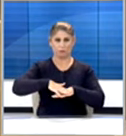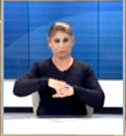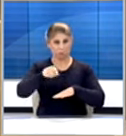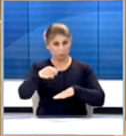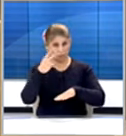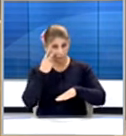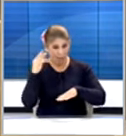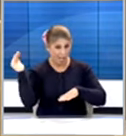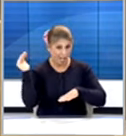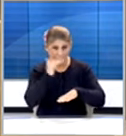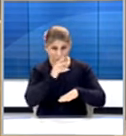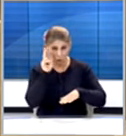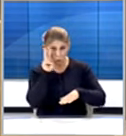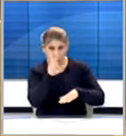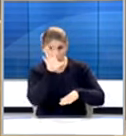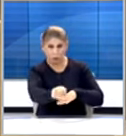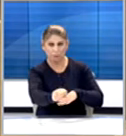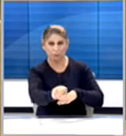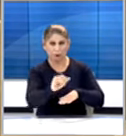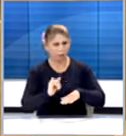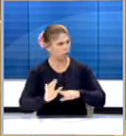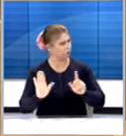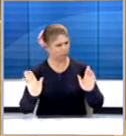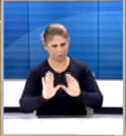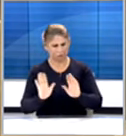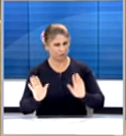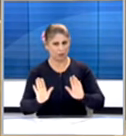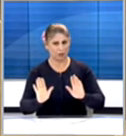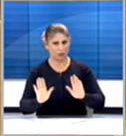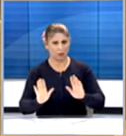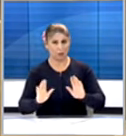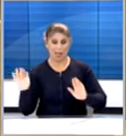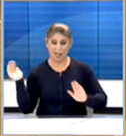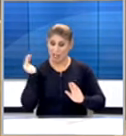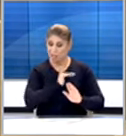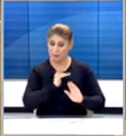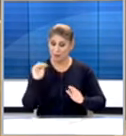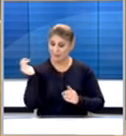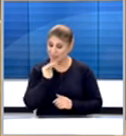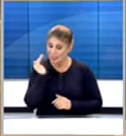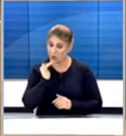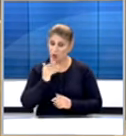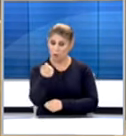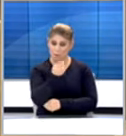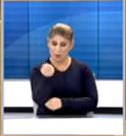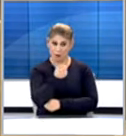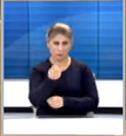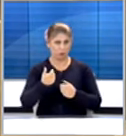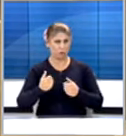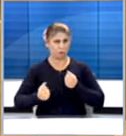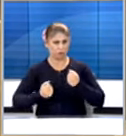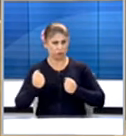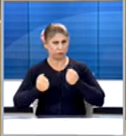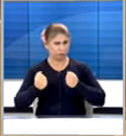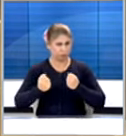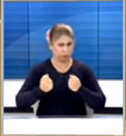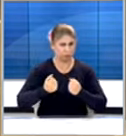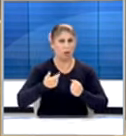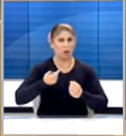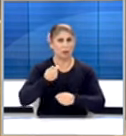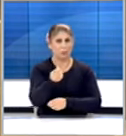σχεδόν αμέσως, δεν υπήρχε ολιγορία, κινητοποιήθηκαν σχετικά γρήγορα οι πυροσβεστικές δυνάμεις και